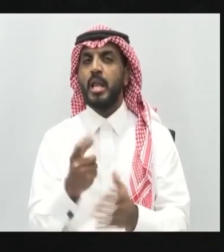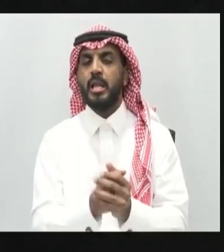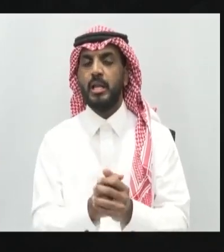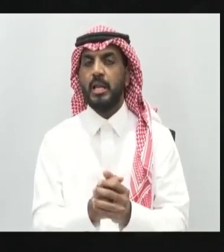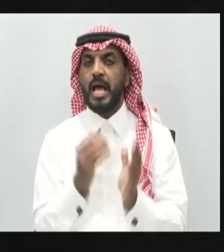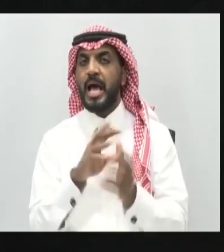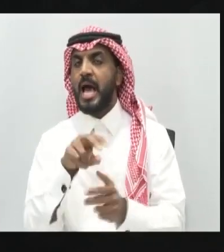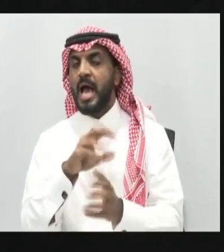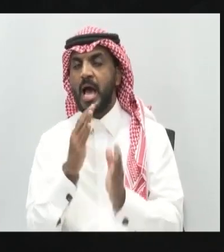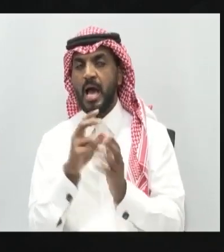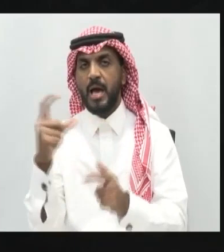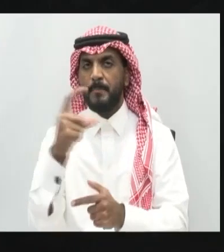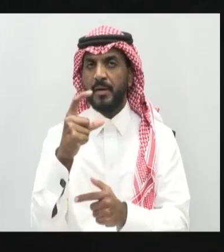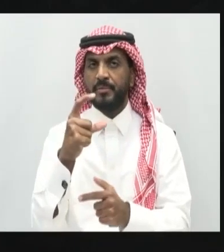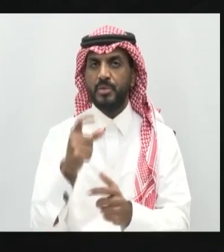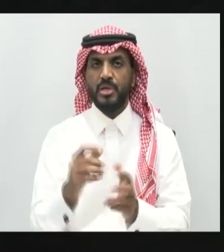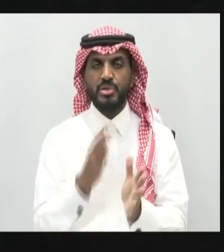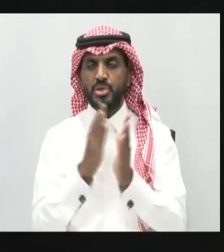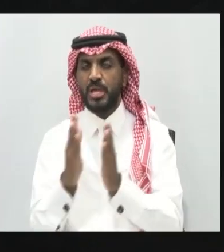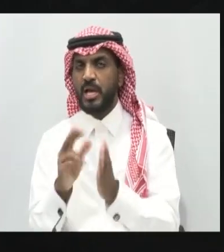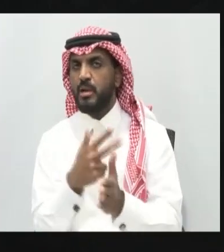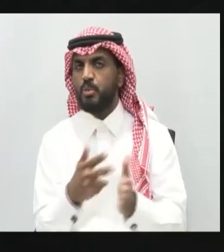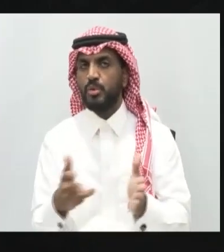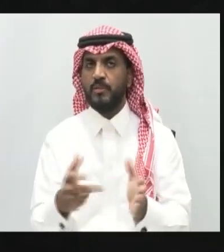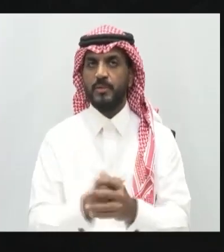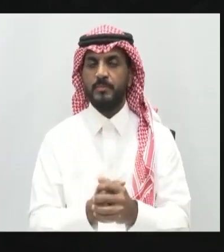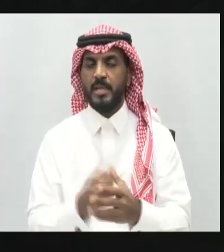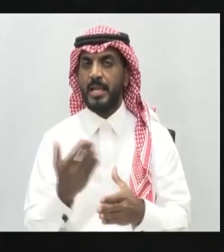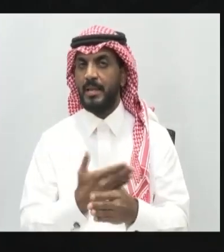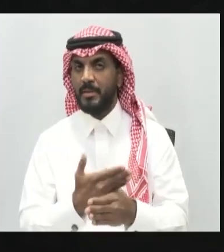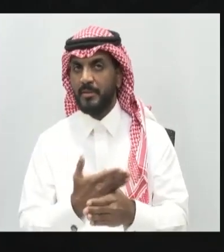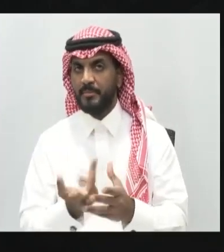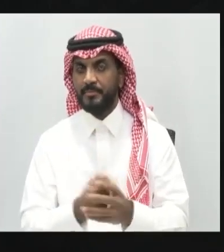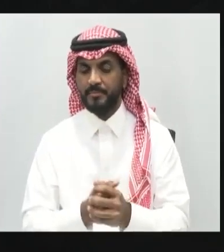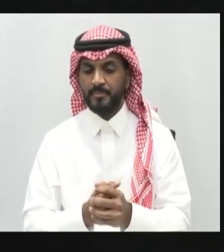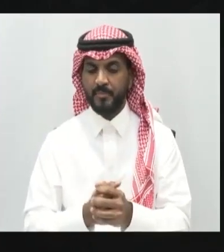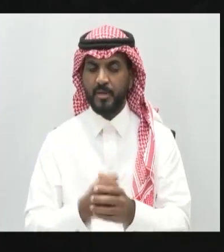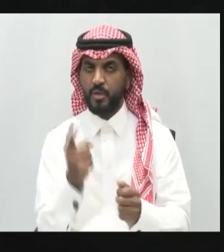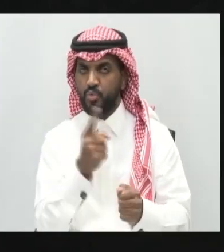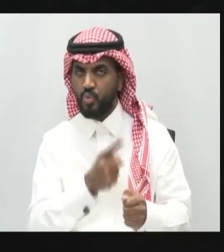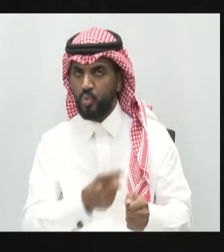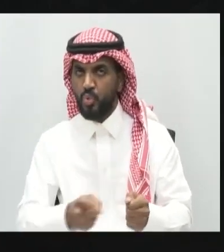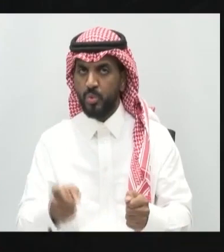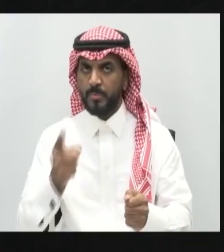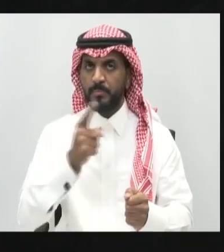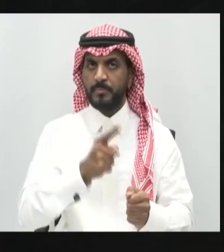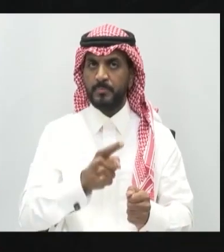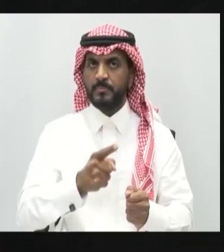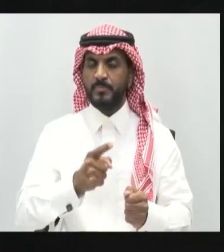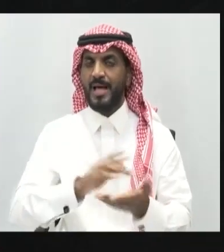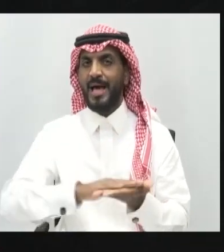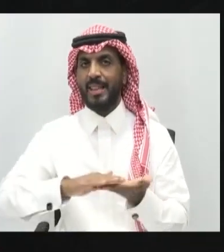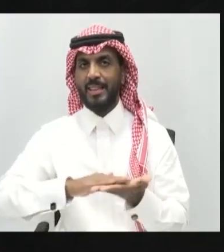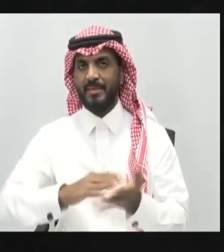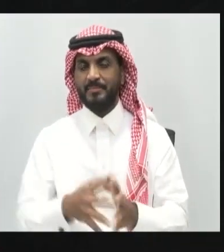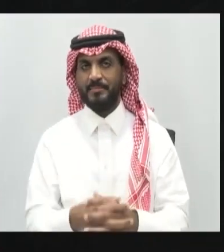اشكال مختلفه احسنتم لانه يدور حول